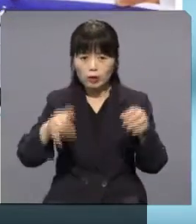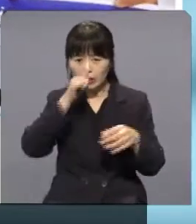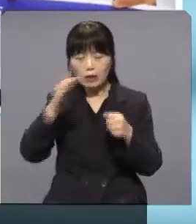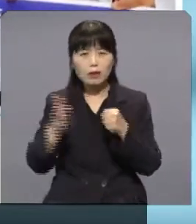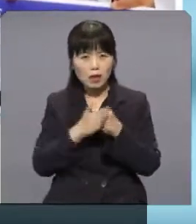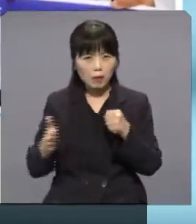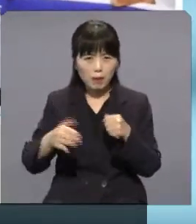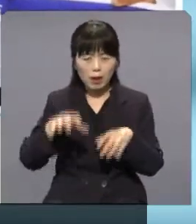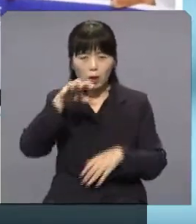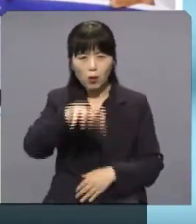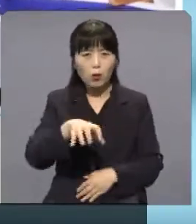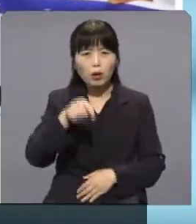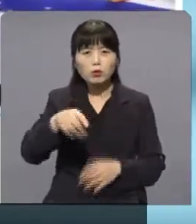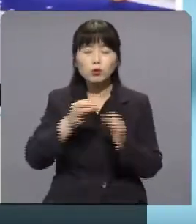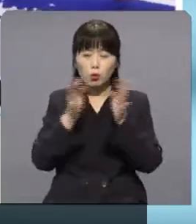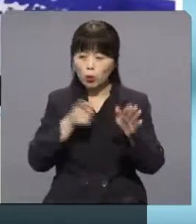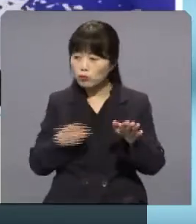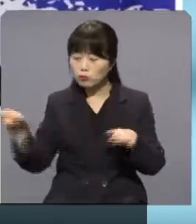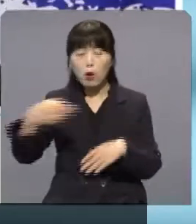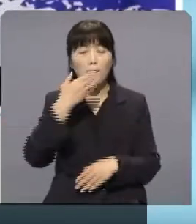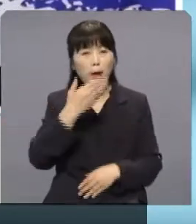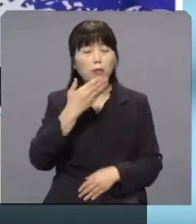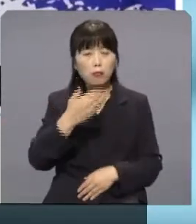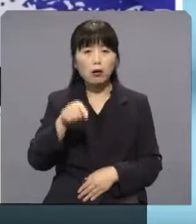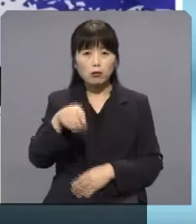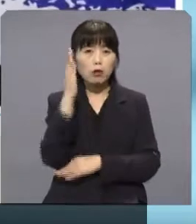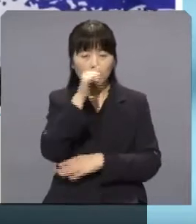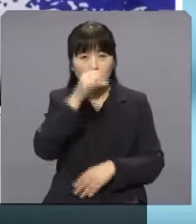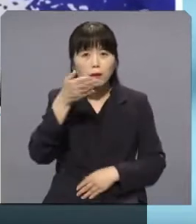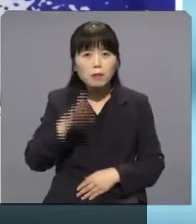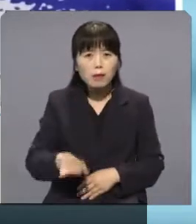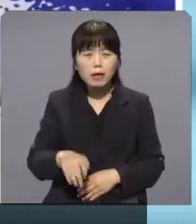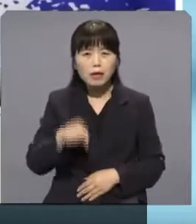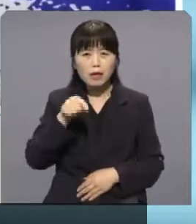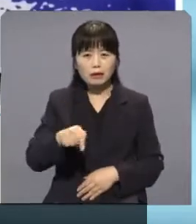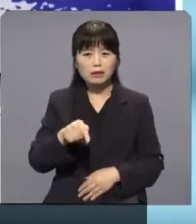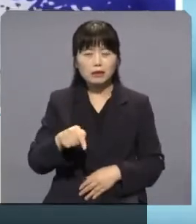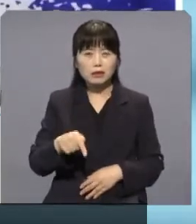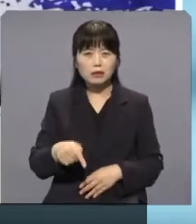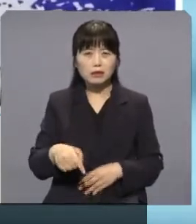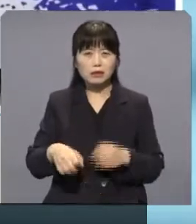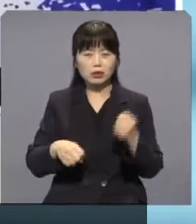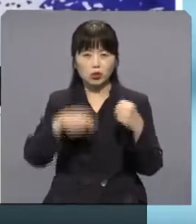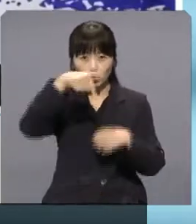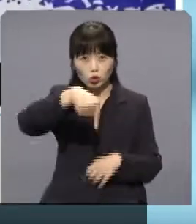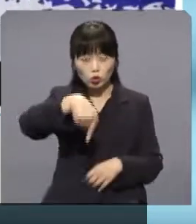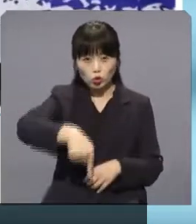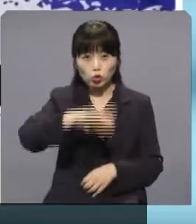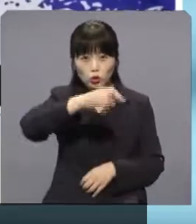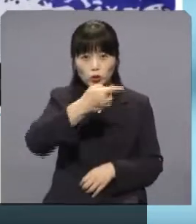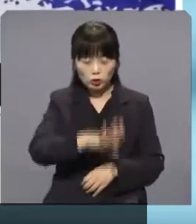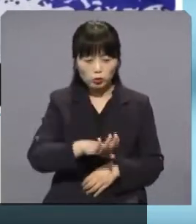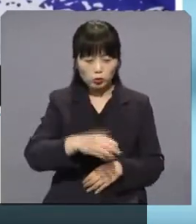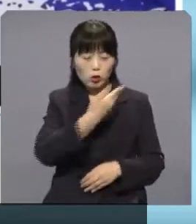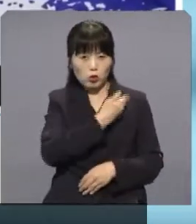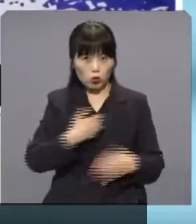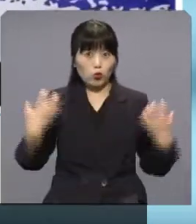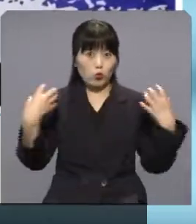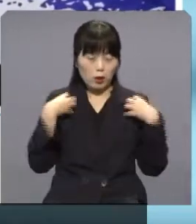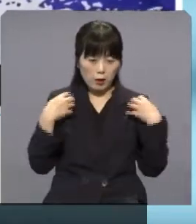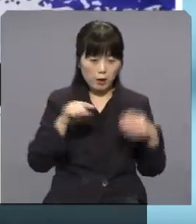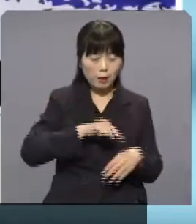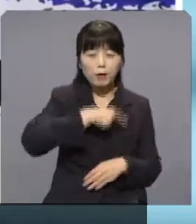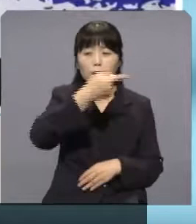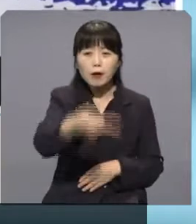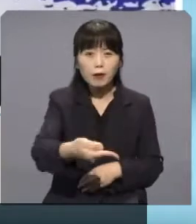공단에서 너무 그 정도면 우회할 수 있지 않겠느냐 라고 얘기하고 있는데요 아 근데 9 건널목 같은 경우는 이제 군청 과 바로